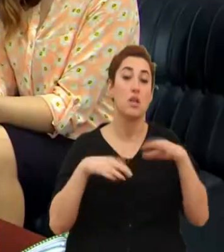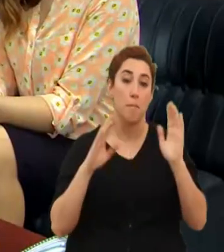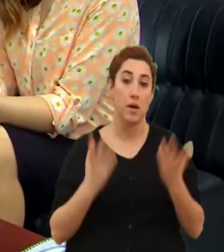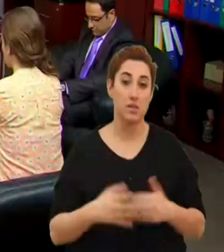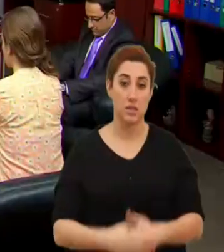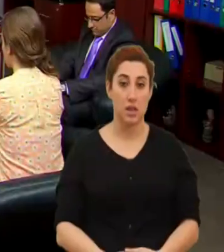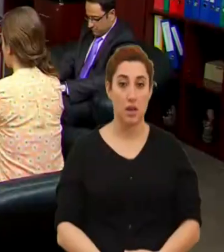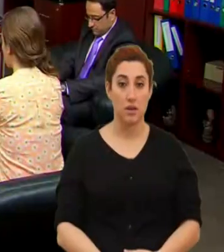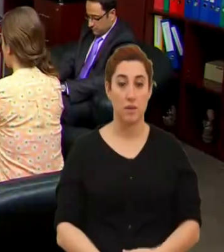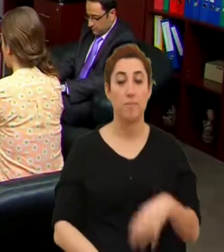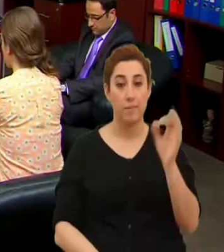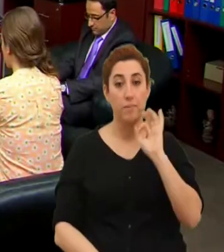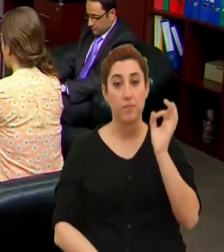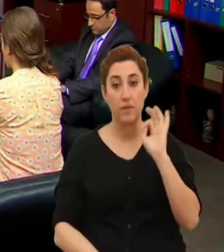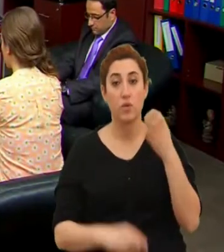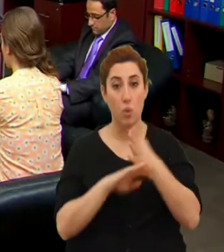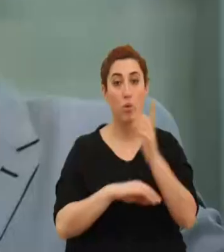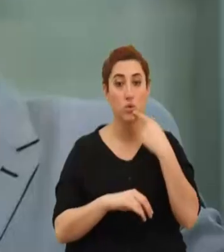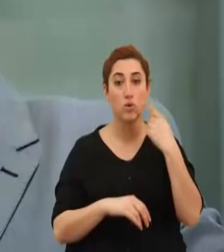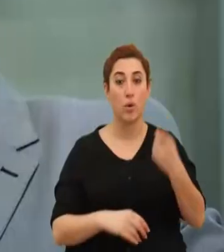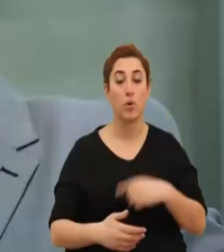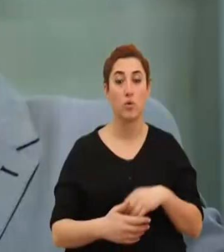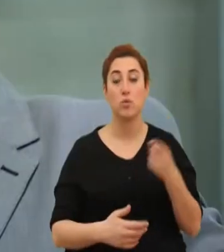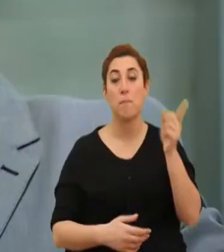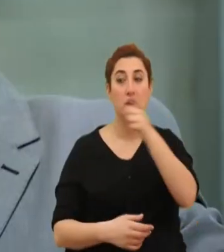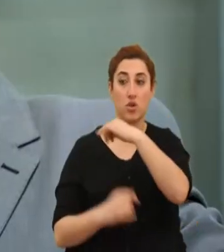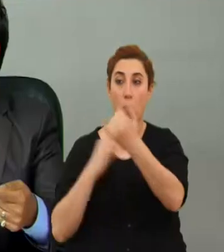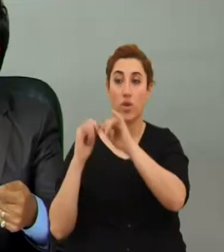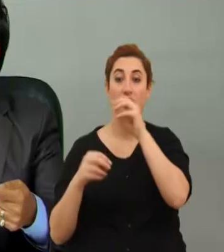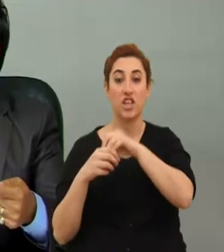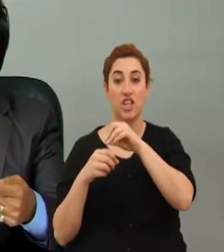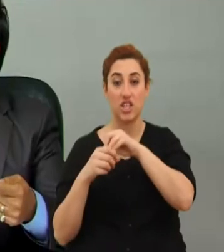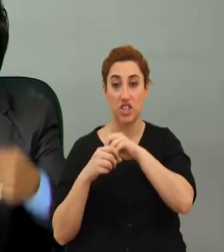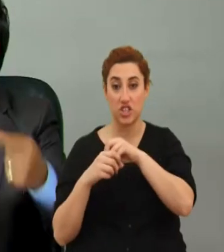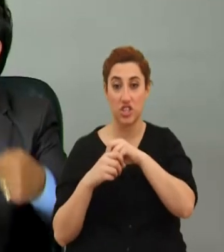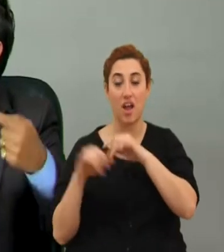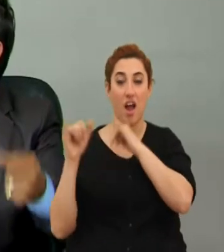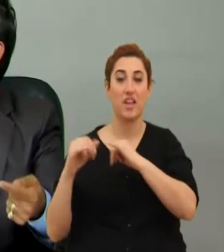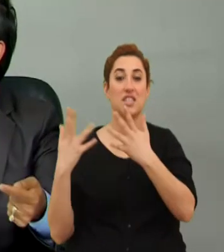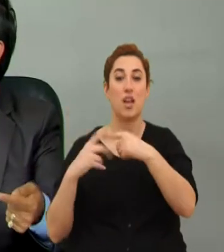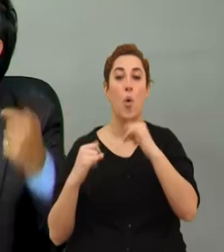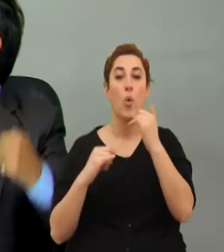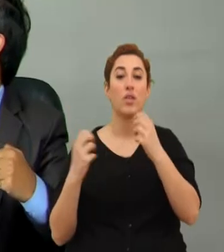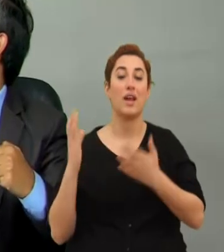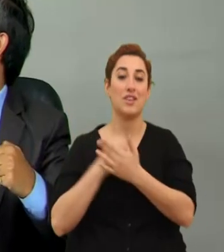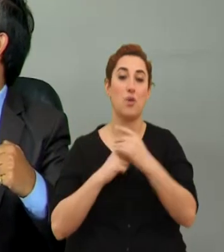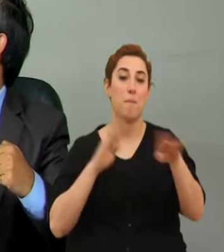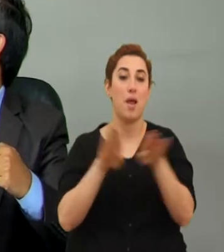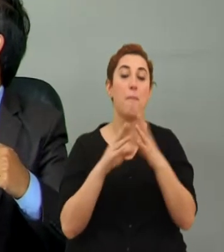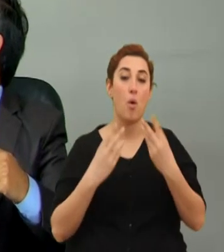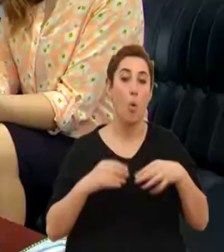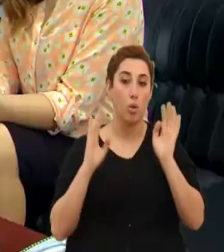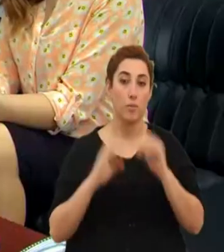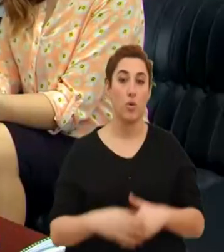Kazanamazlardı. Evet, doğru söylüyorsun. Başkalarıyla oynadığı için aynı sayıda oyun kazanıyorlar, berabere